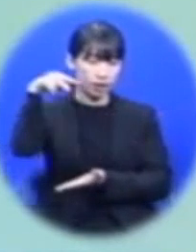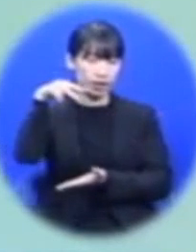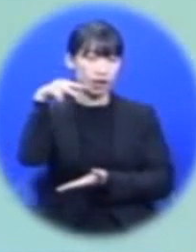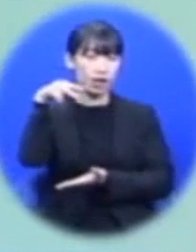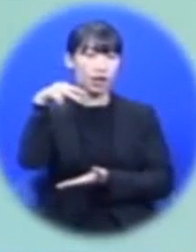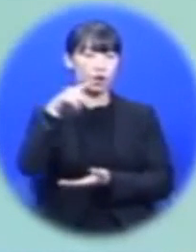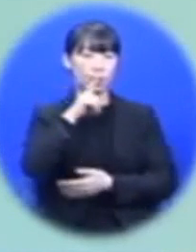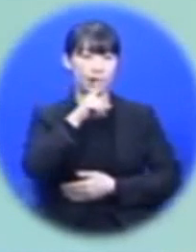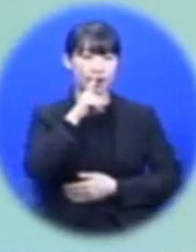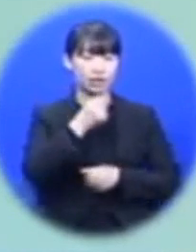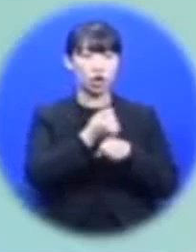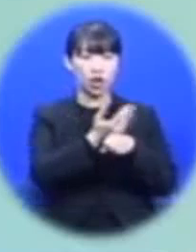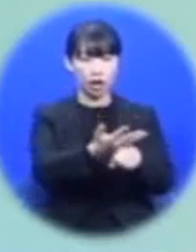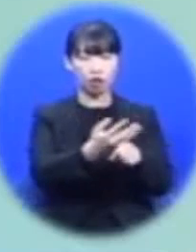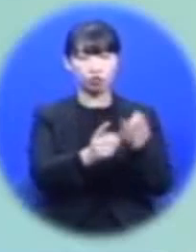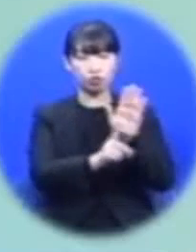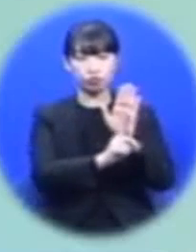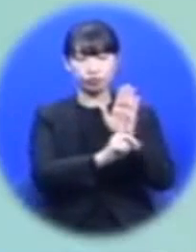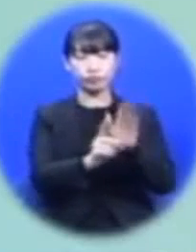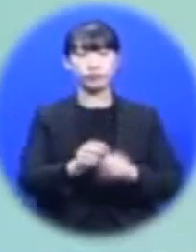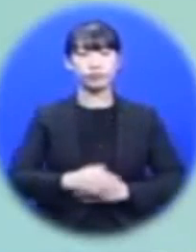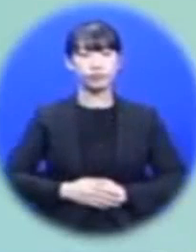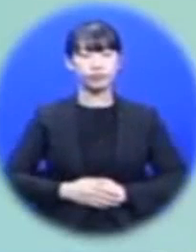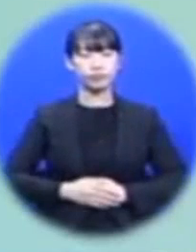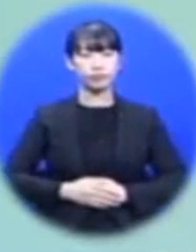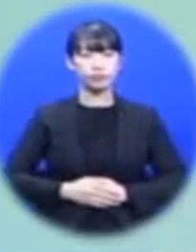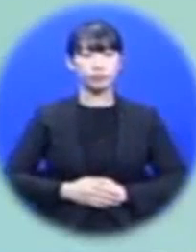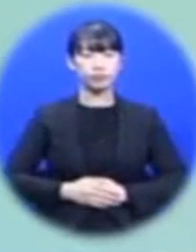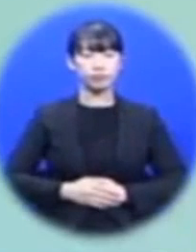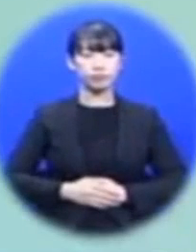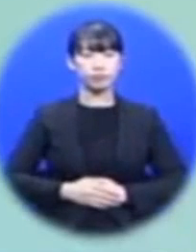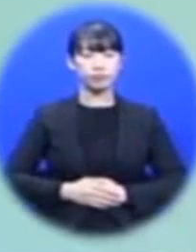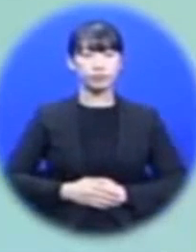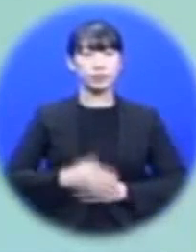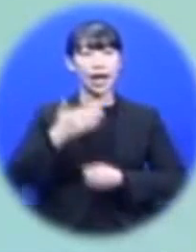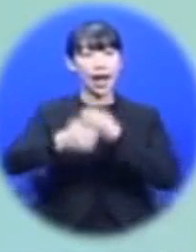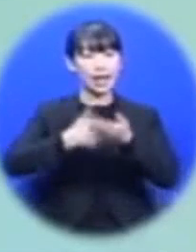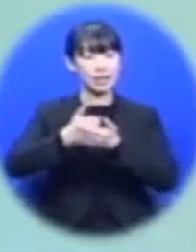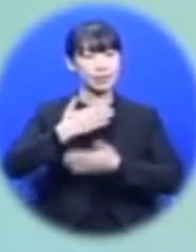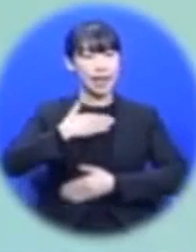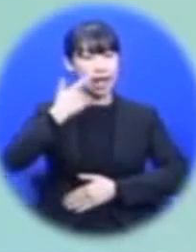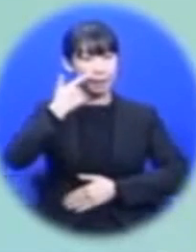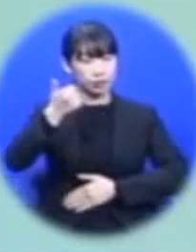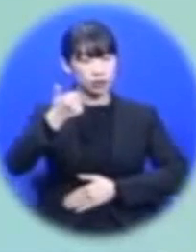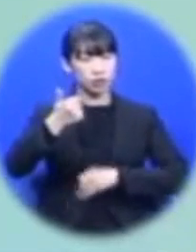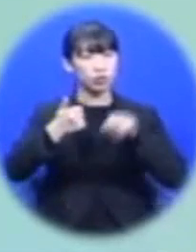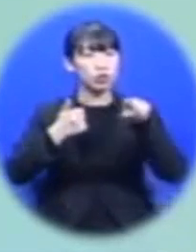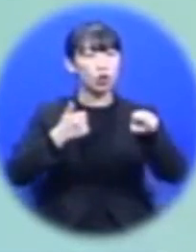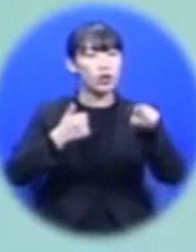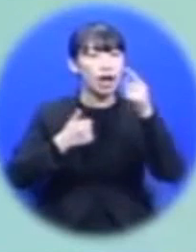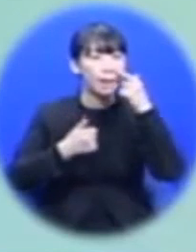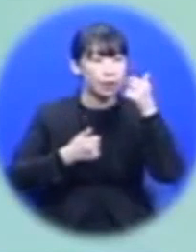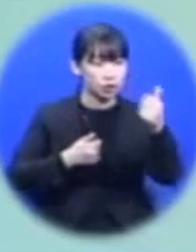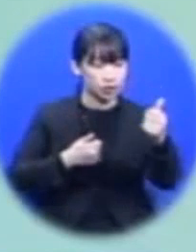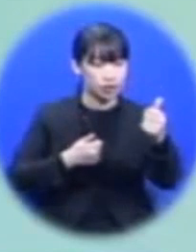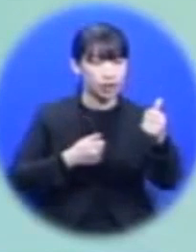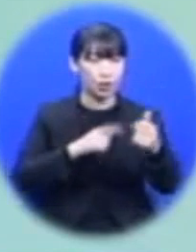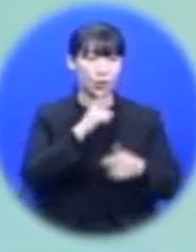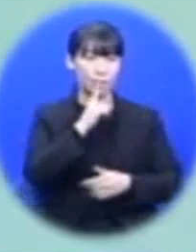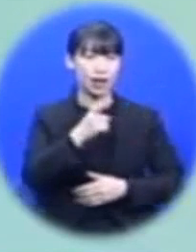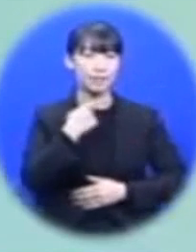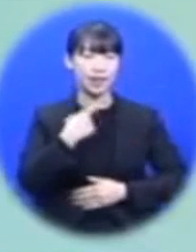하시니 예수님은 제자들에게 하나님은 내 아버지이시고 너의 아버지야 그렇게